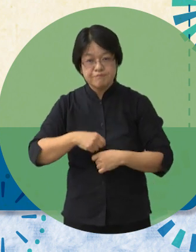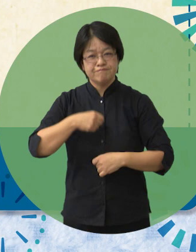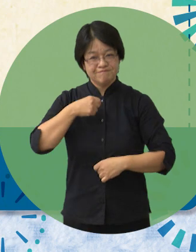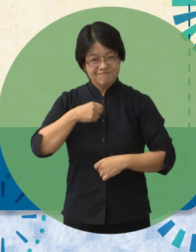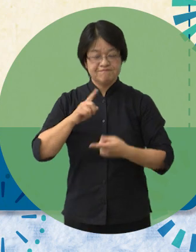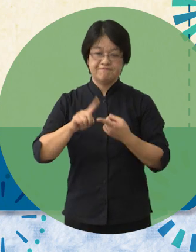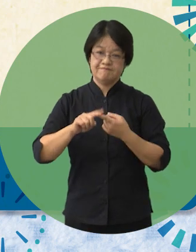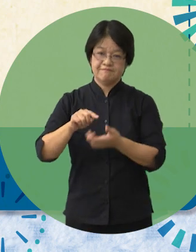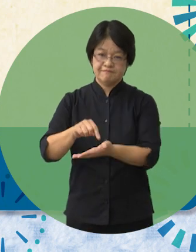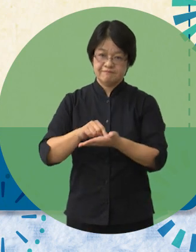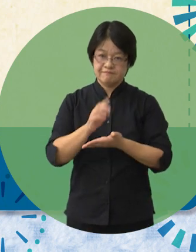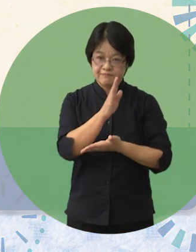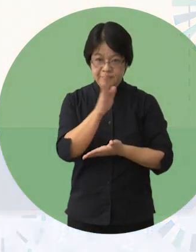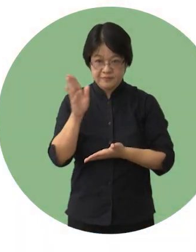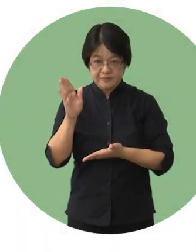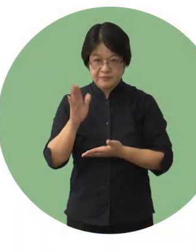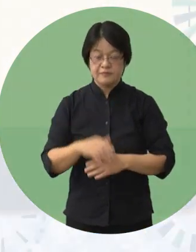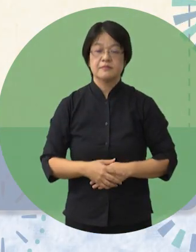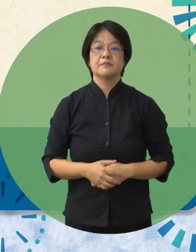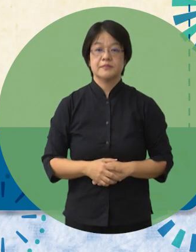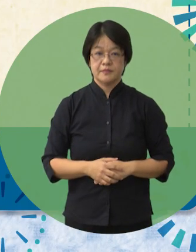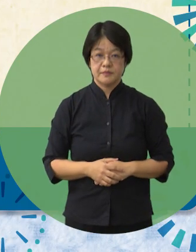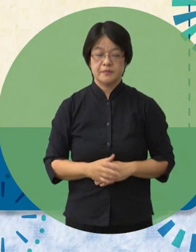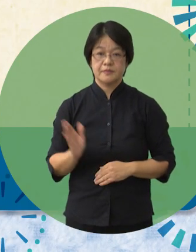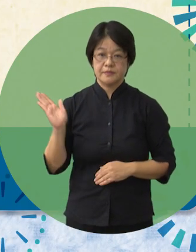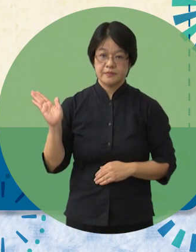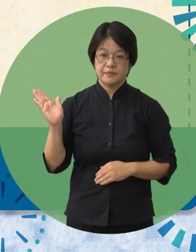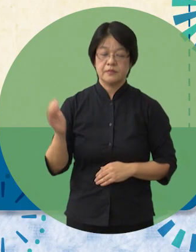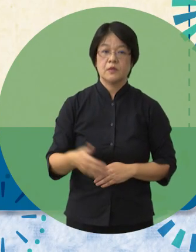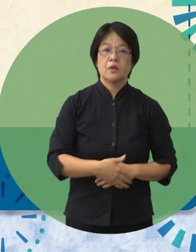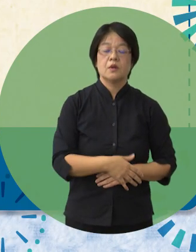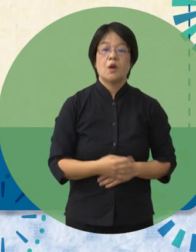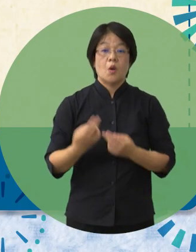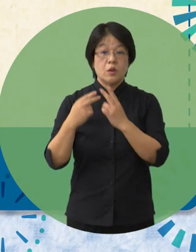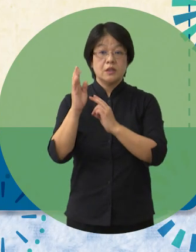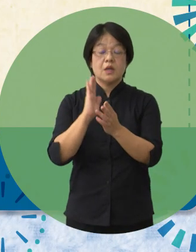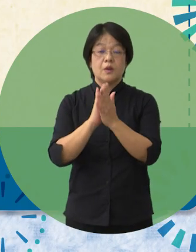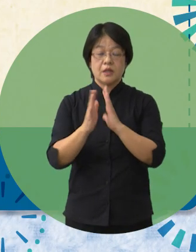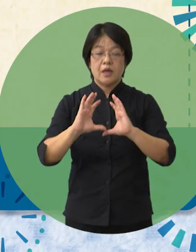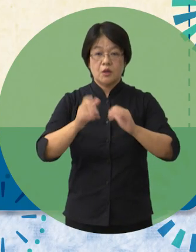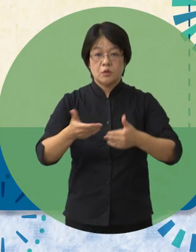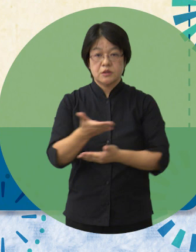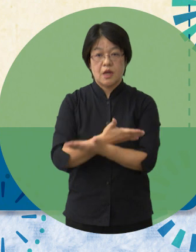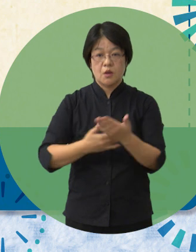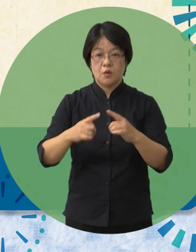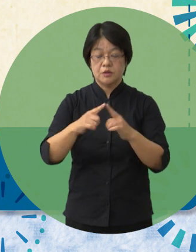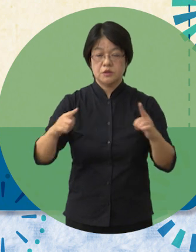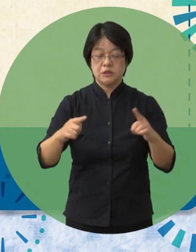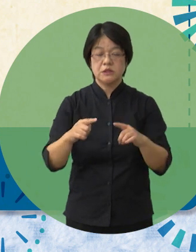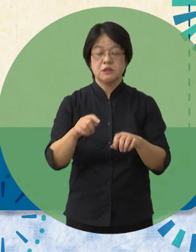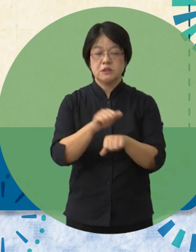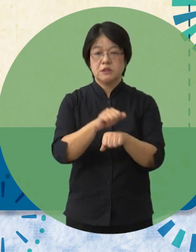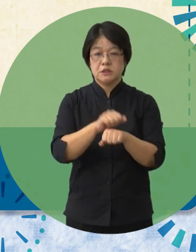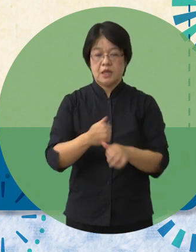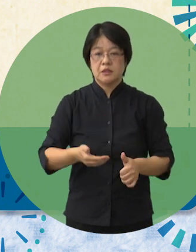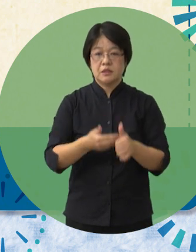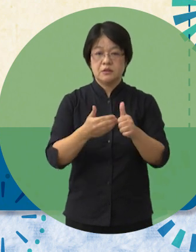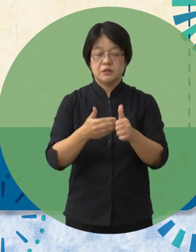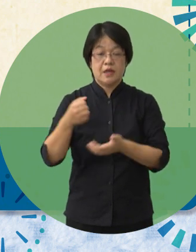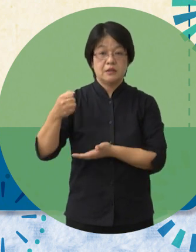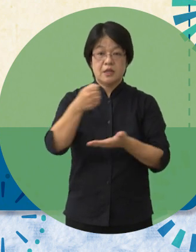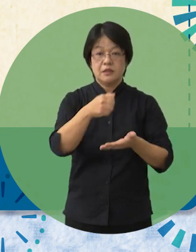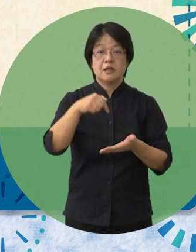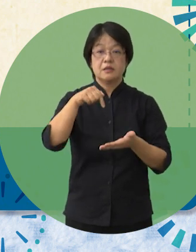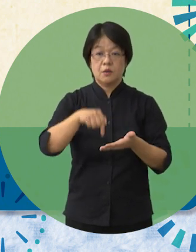申請をお願いします。沖縄県国際交流人材育成財団では、令和3年